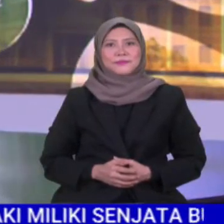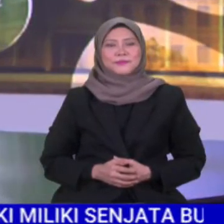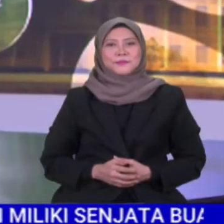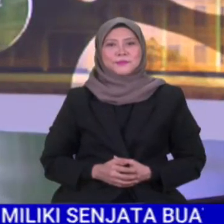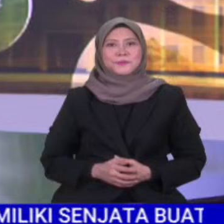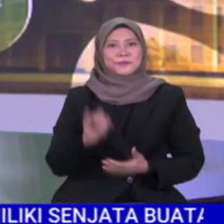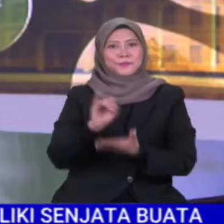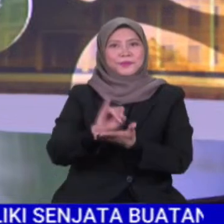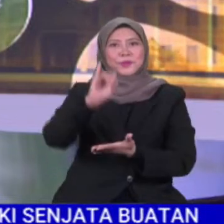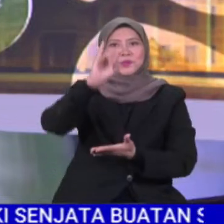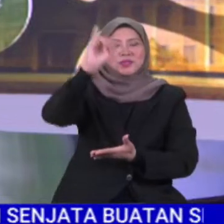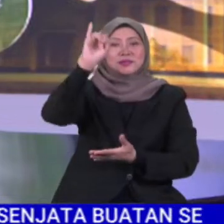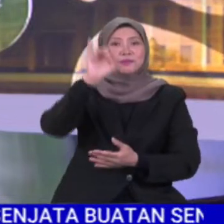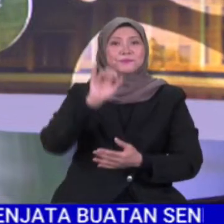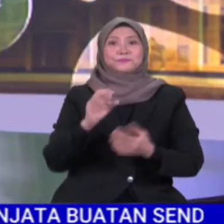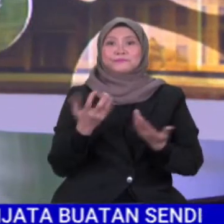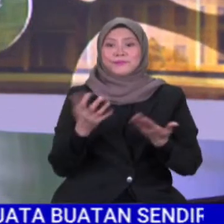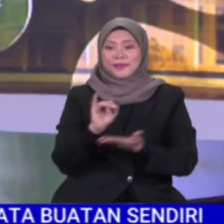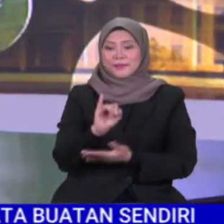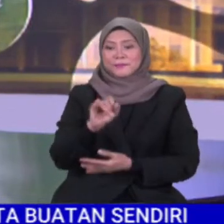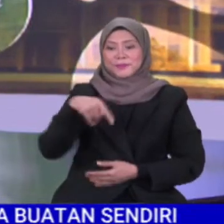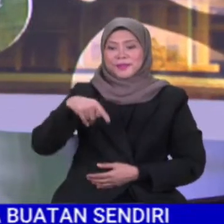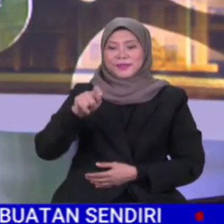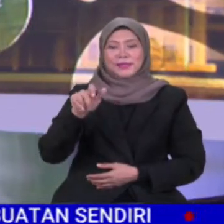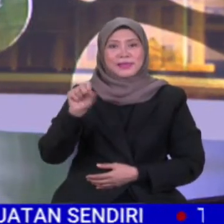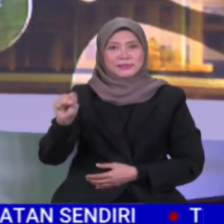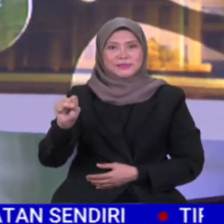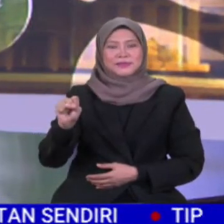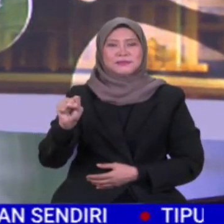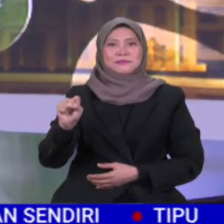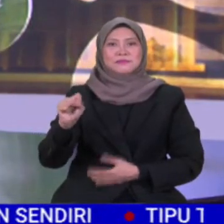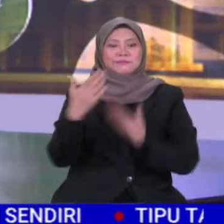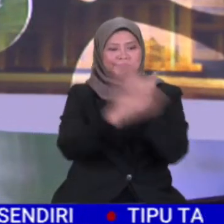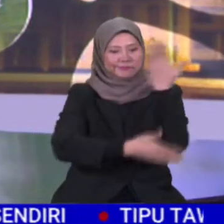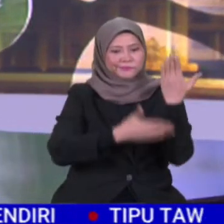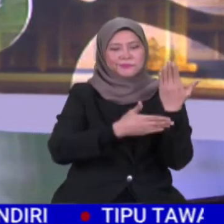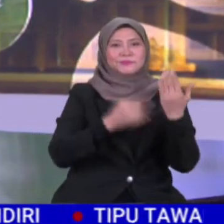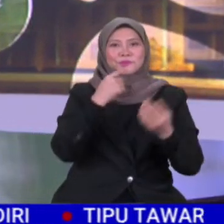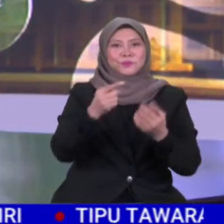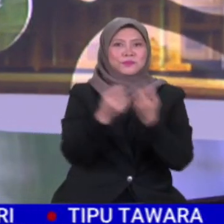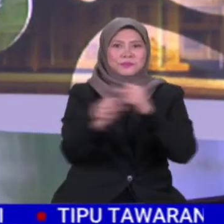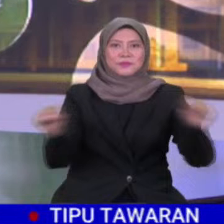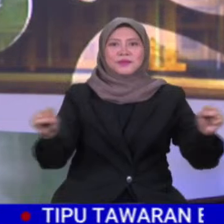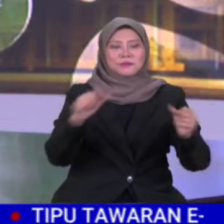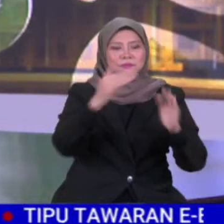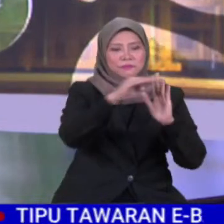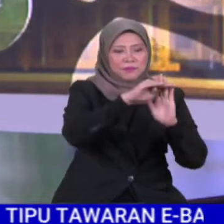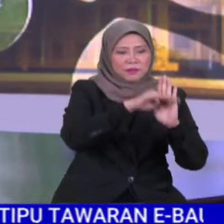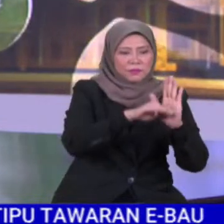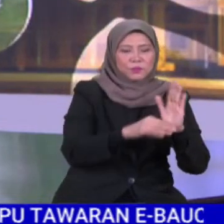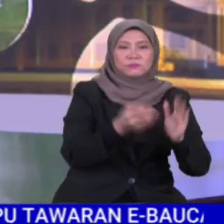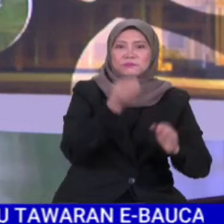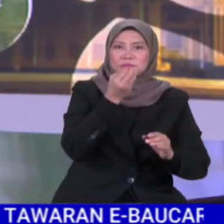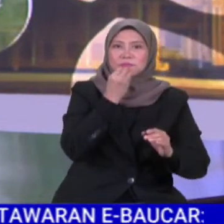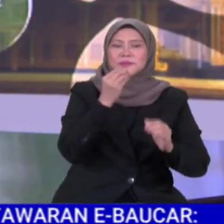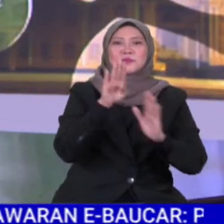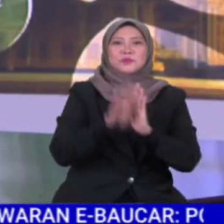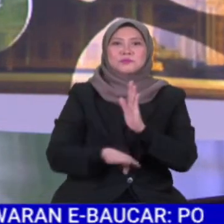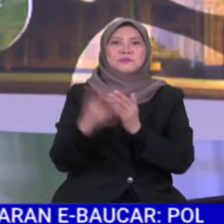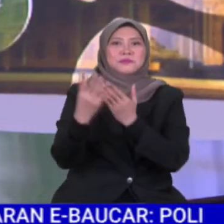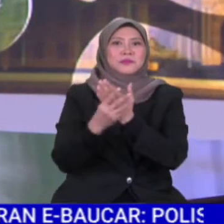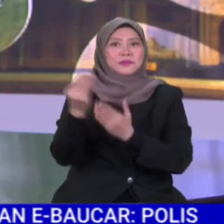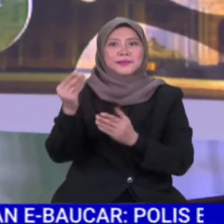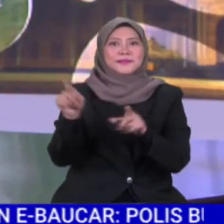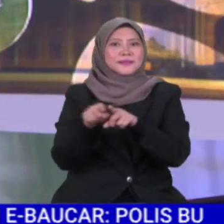Sementara itu, institusi pengajian tinggi swasta IPTS seluruh negara disaran menyediakan menu rahmah di kampus masing-masing seperti